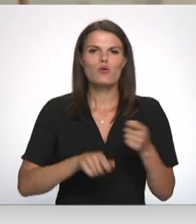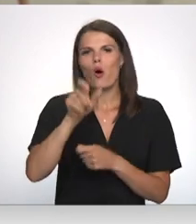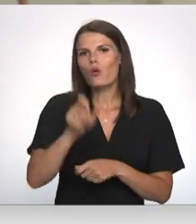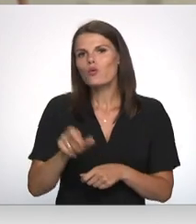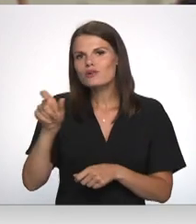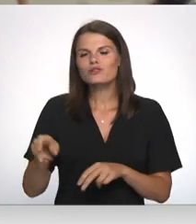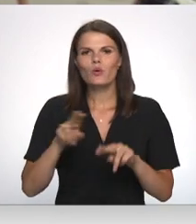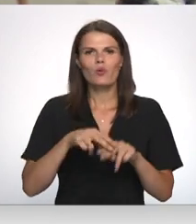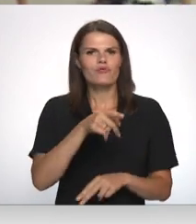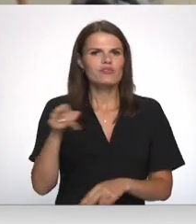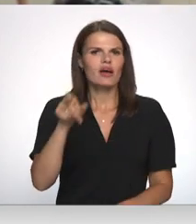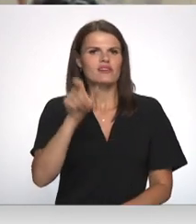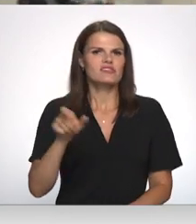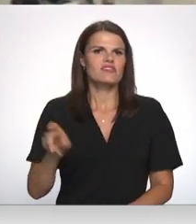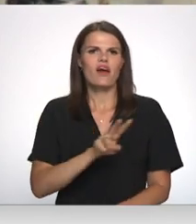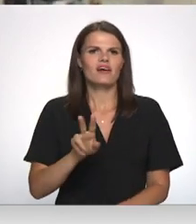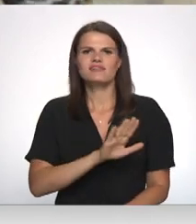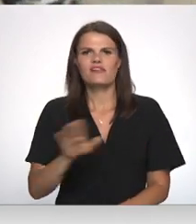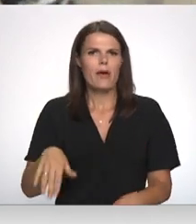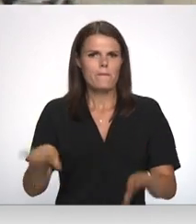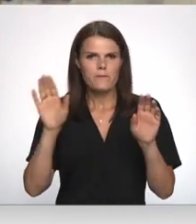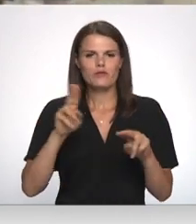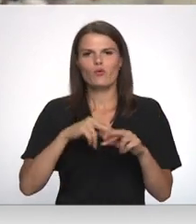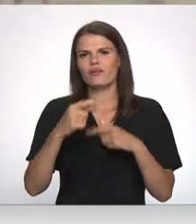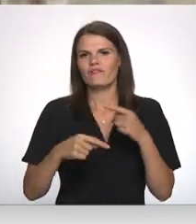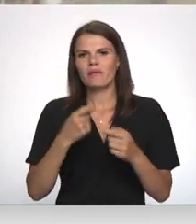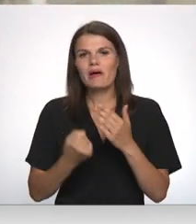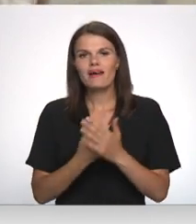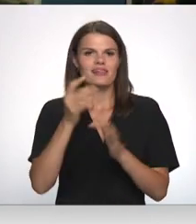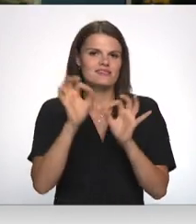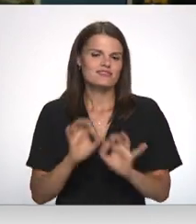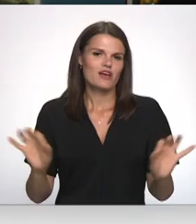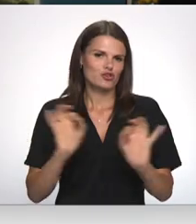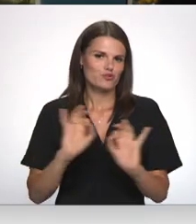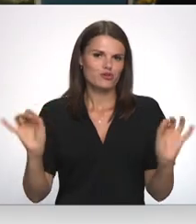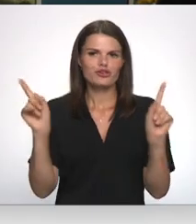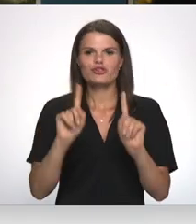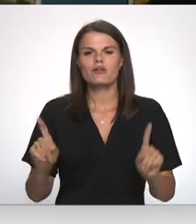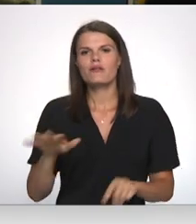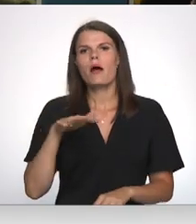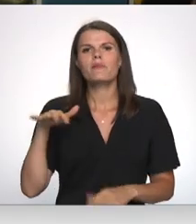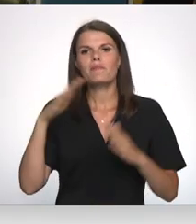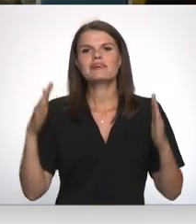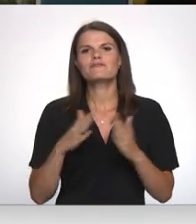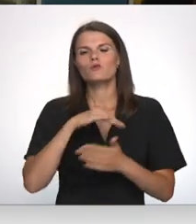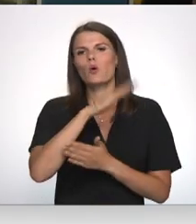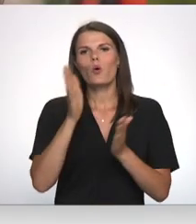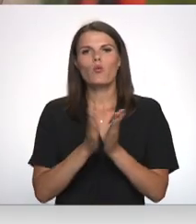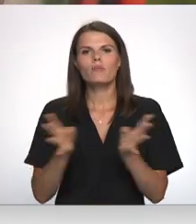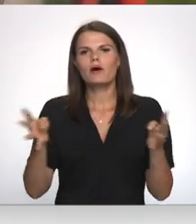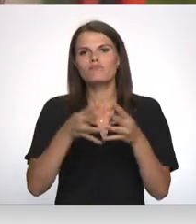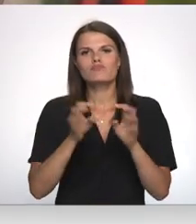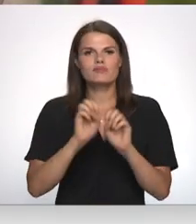cilvēkiem, kas nav padavušies, nepadosies un vienmēr radīs skaistas un brīnišķīgas lietas. Apkaimes svētkos kopā savijās stāsti